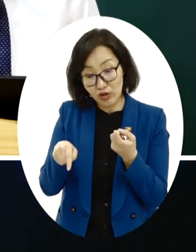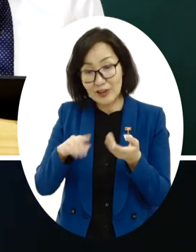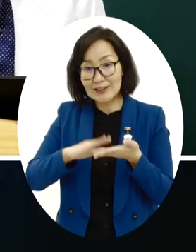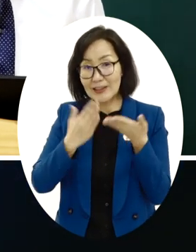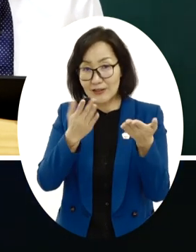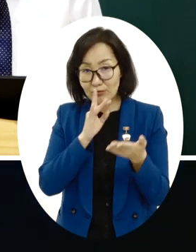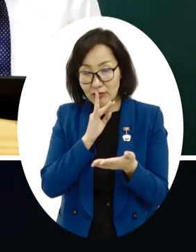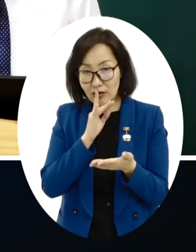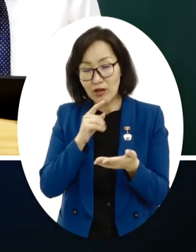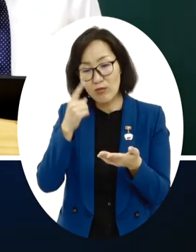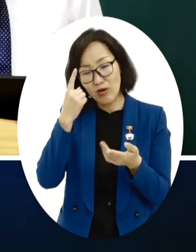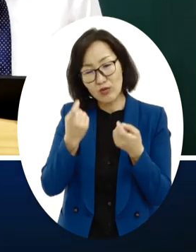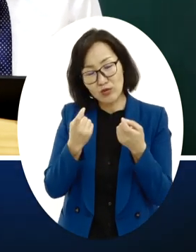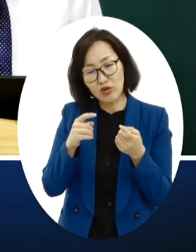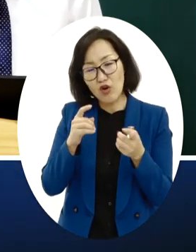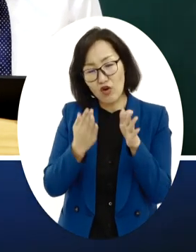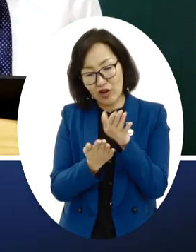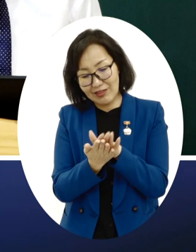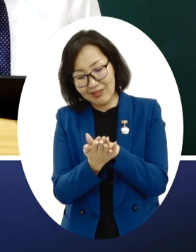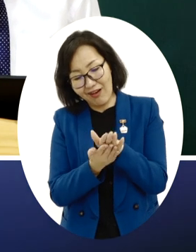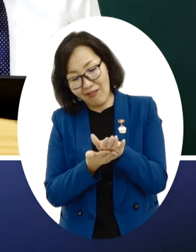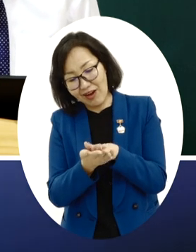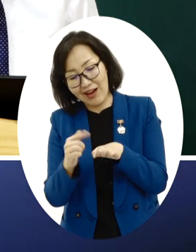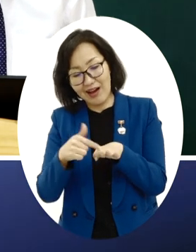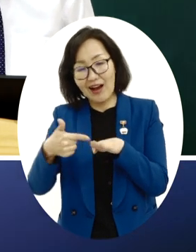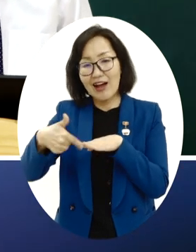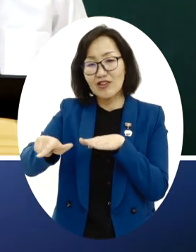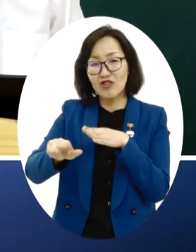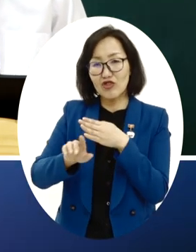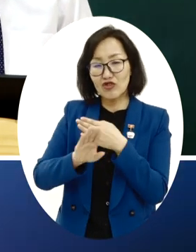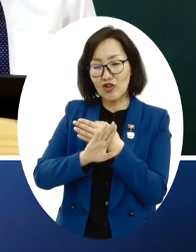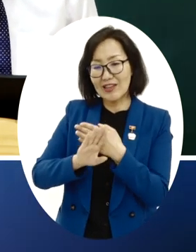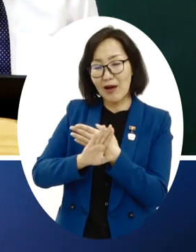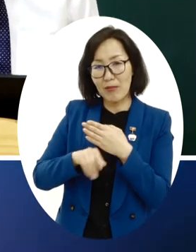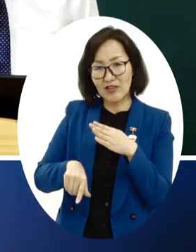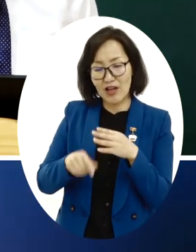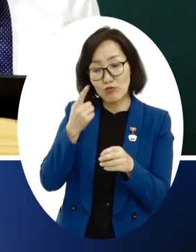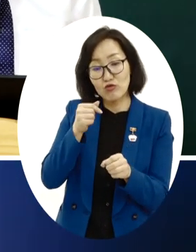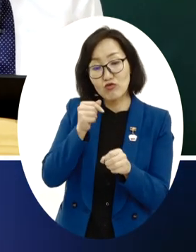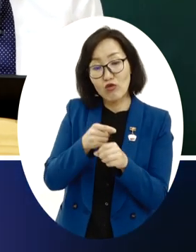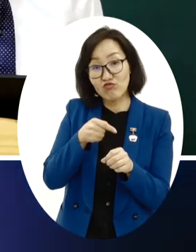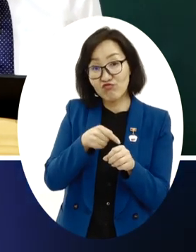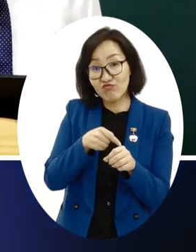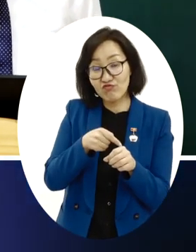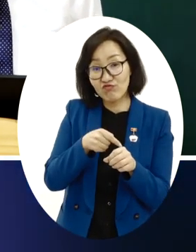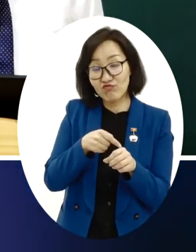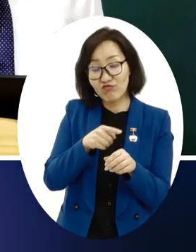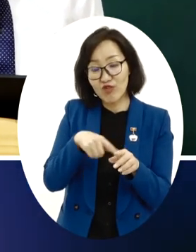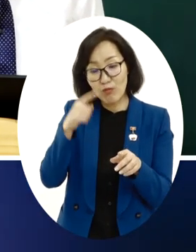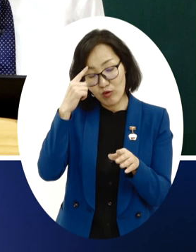танилцуулъя. Монгол хотлын уул нь хөлийн тахвай гадны нөлөөллөөс хамгаалах, доктортой байлгах зориулт бүхий хэсэг юм.